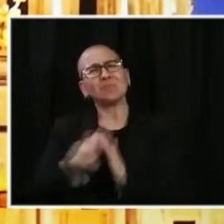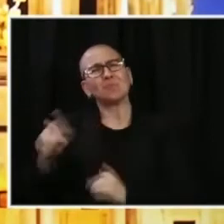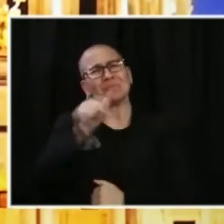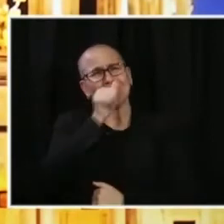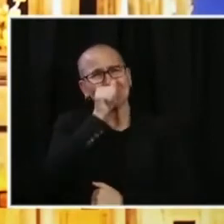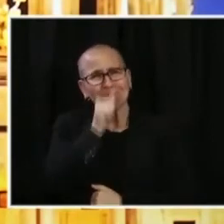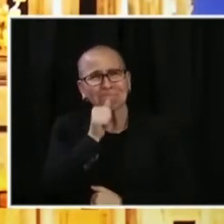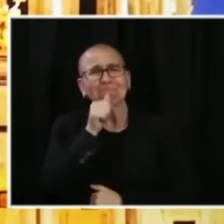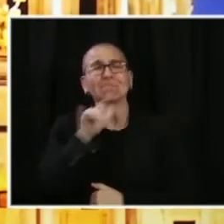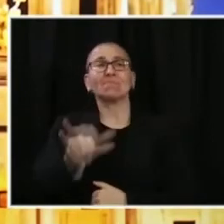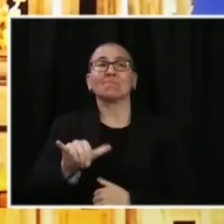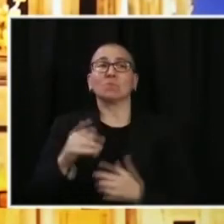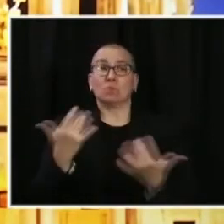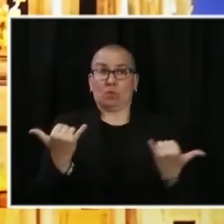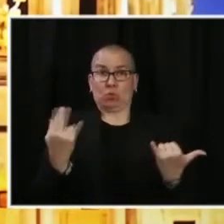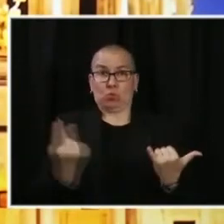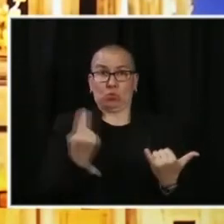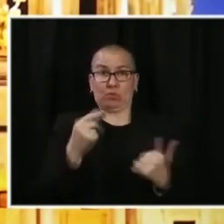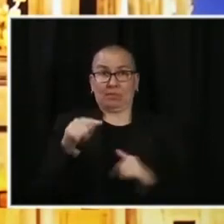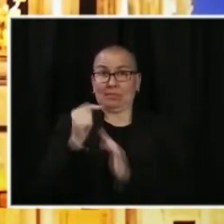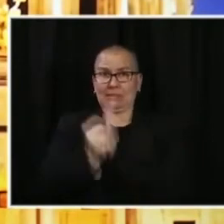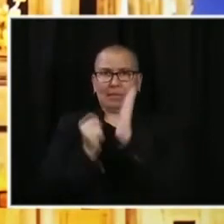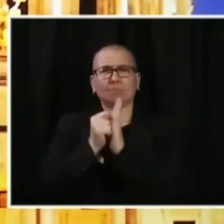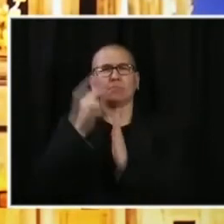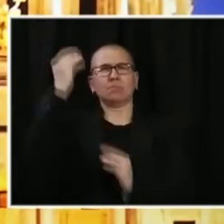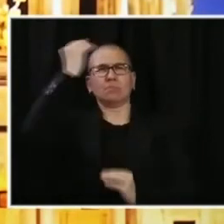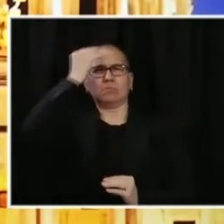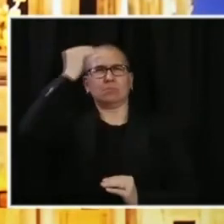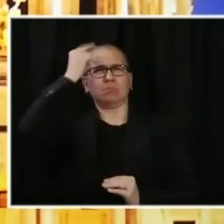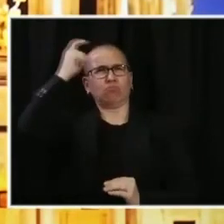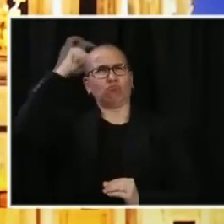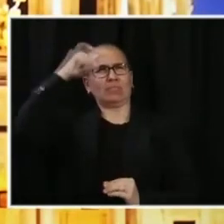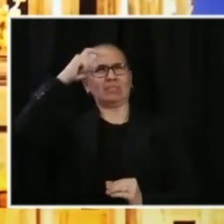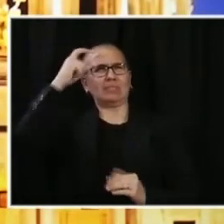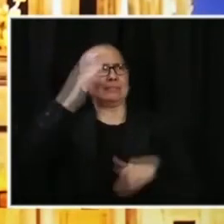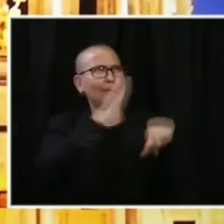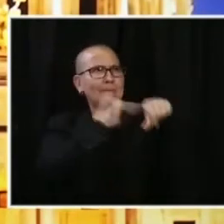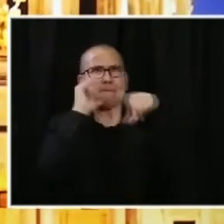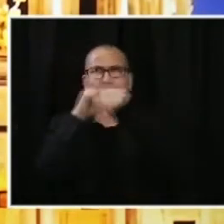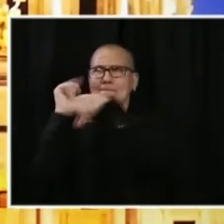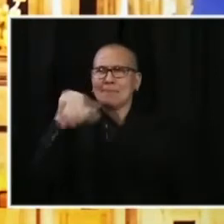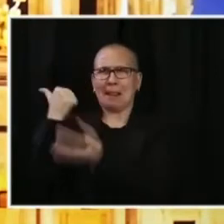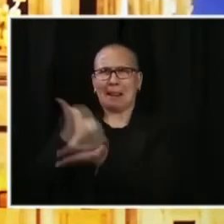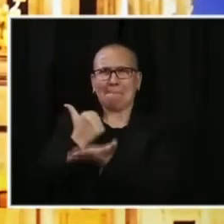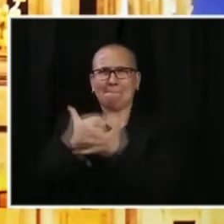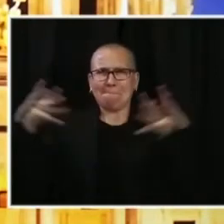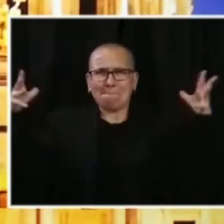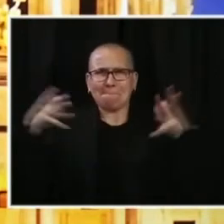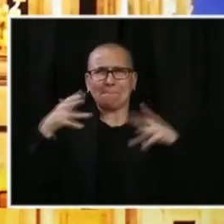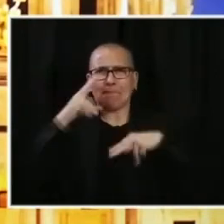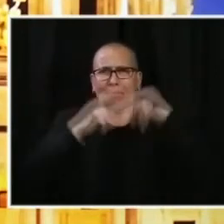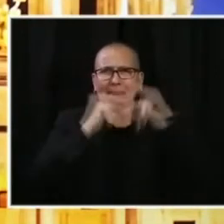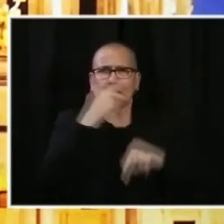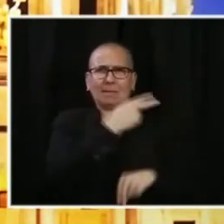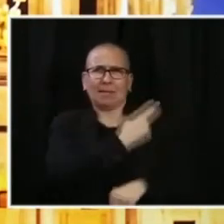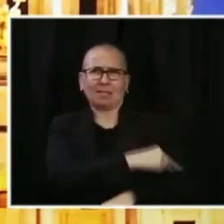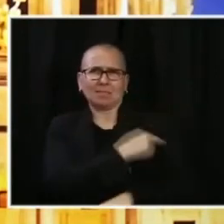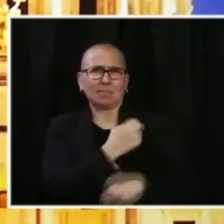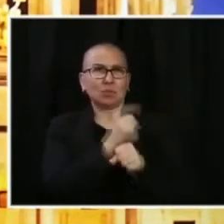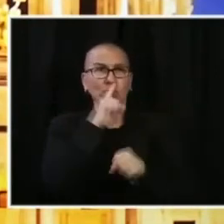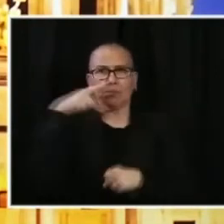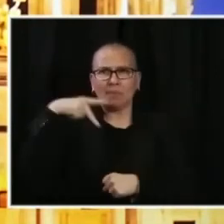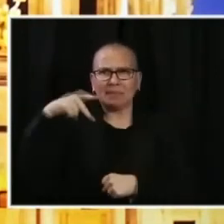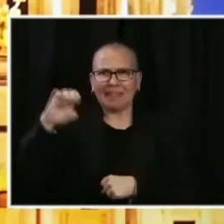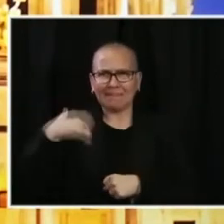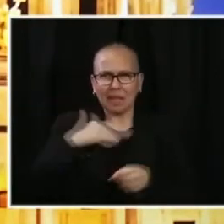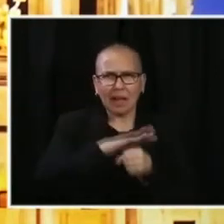cho họ trẻ có bé của họ tàu họ kể kỳ nữa cái, bé xì lúc xì họ tờ tàu, là một bát tàu rồi gọi cho trả kho mó cả bé mua chơi nhớ cho